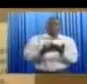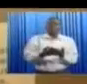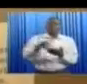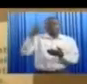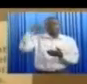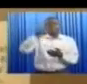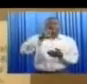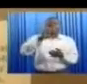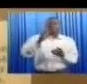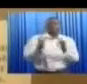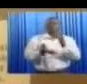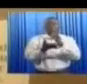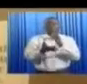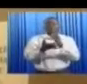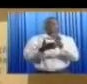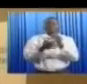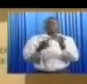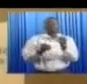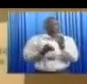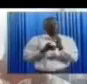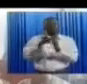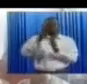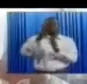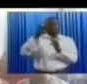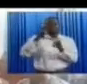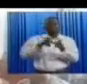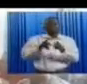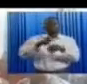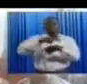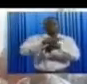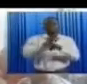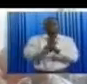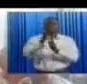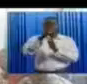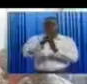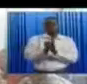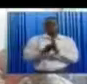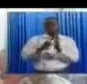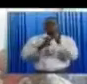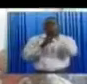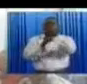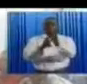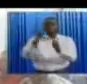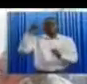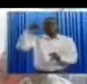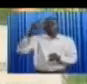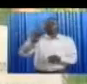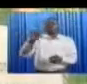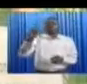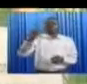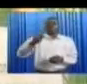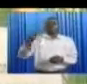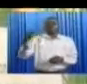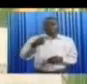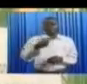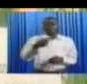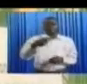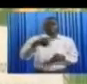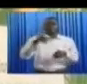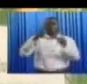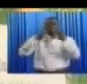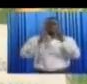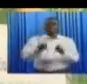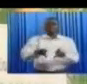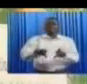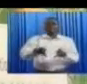Plus, une technique de production accélérée de fumée organique présentée par l'ONG Green Cross. Elle permet la décomposition de la matière